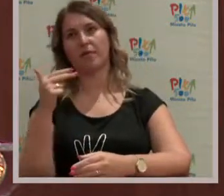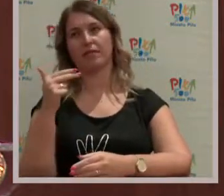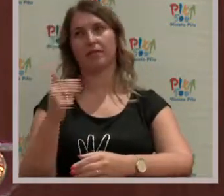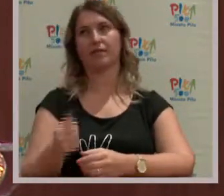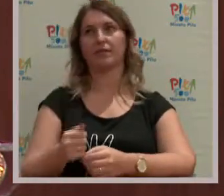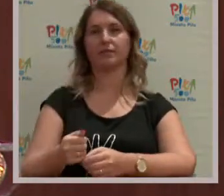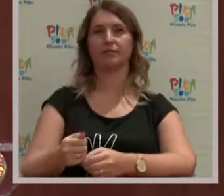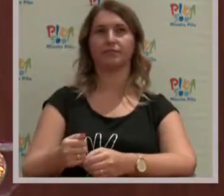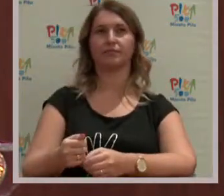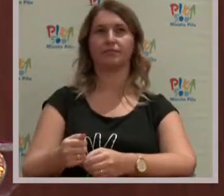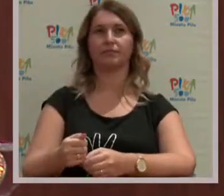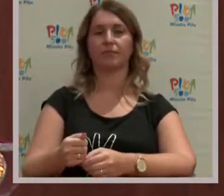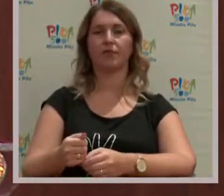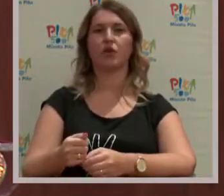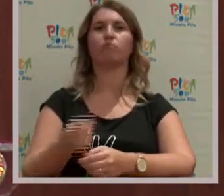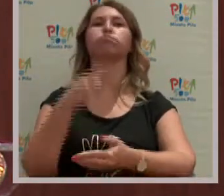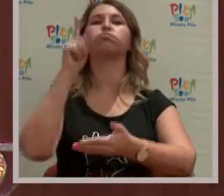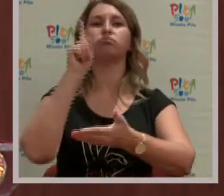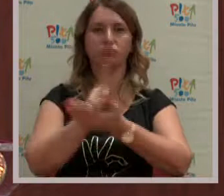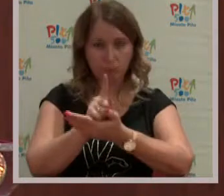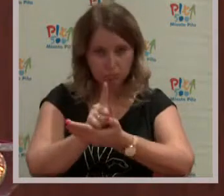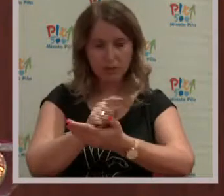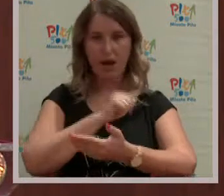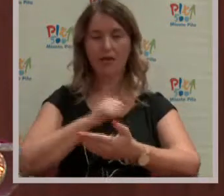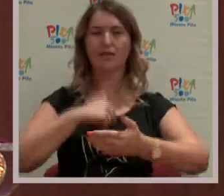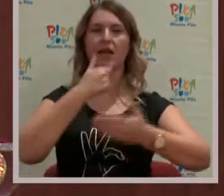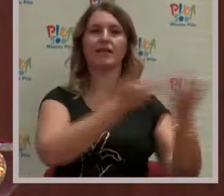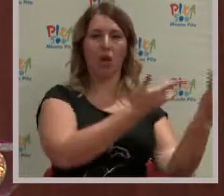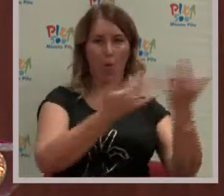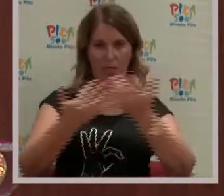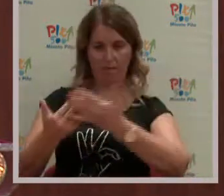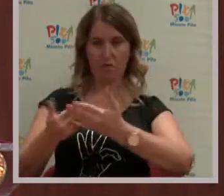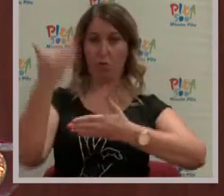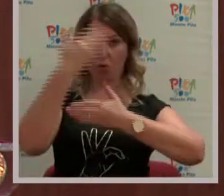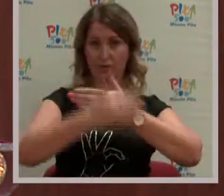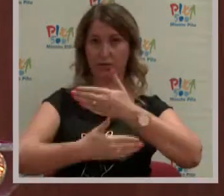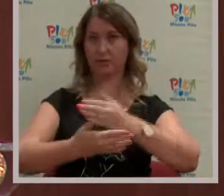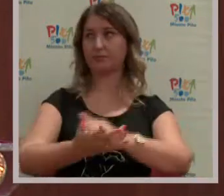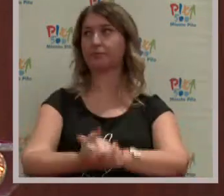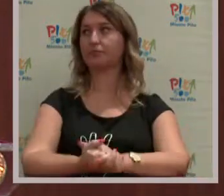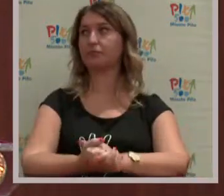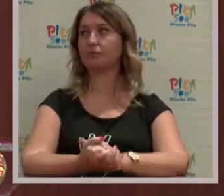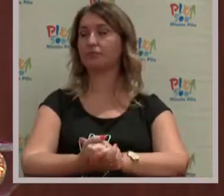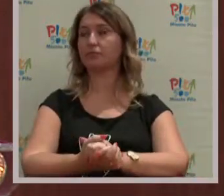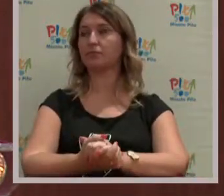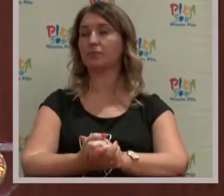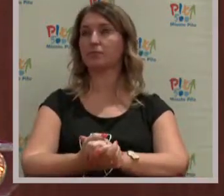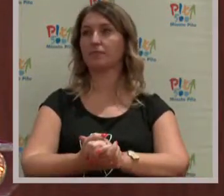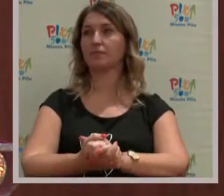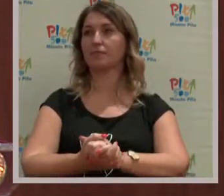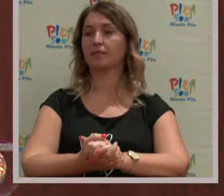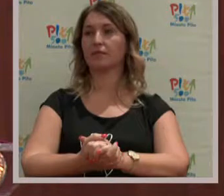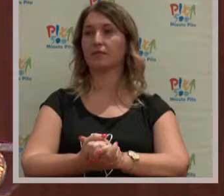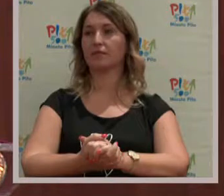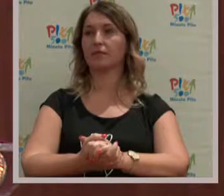które faktycznie udaje nam się pod koniec kadencji doprowadzić do takiego szczęśliwego końca, to